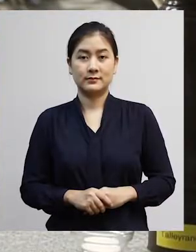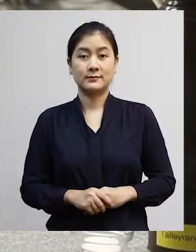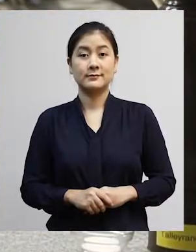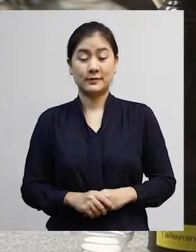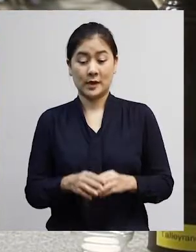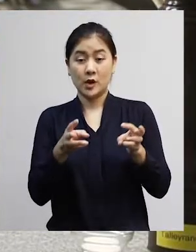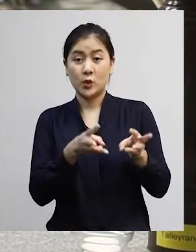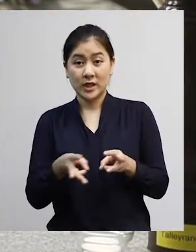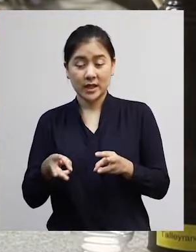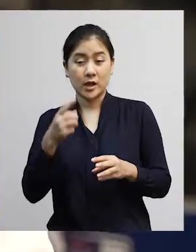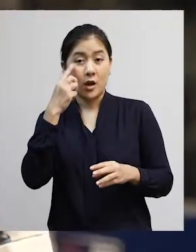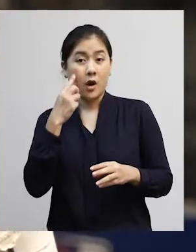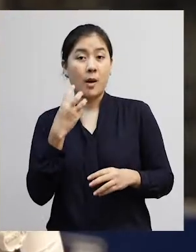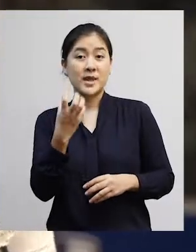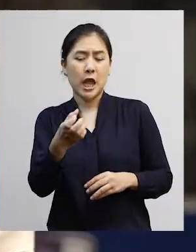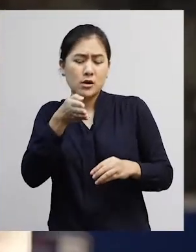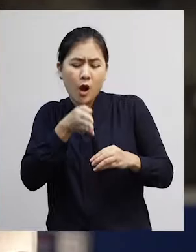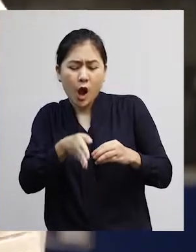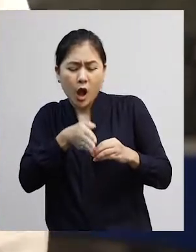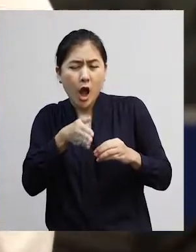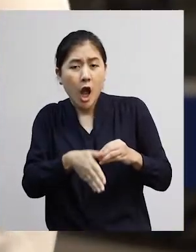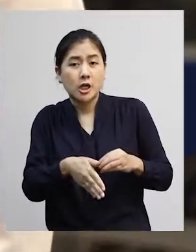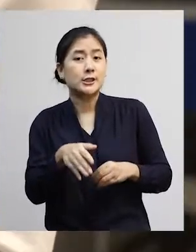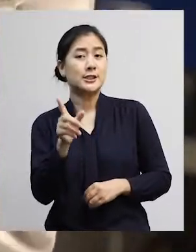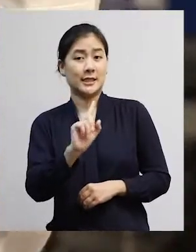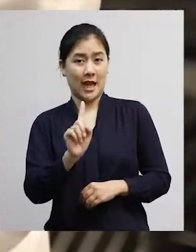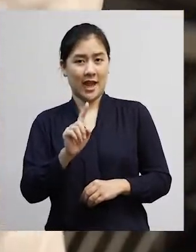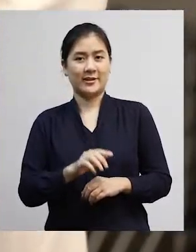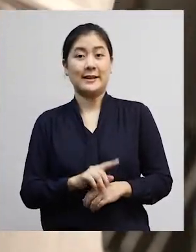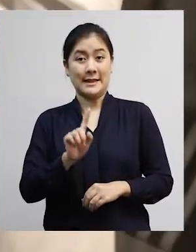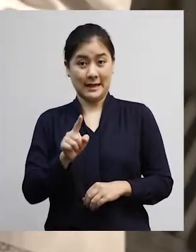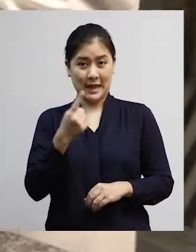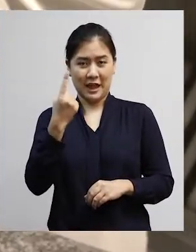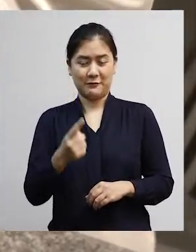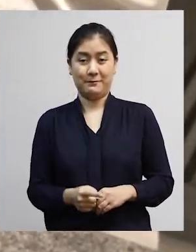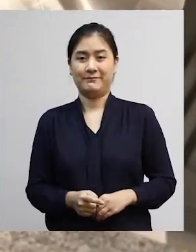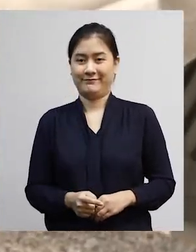เทคนิคการหั่นหอมหัวใหญ่นะคะเราจะผ่าครึ่งหนึ่งก่อนค่ะ